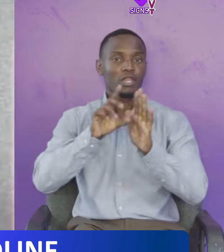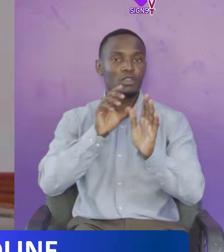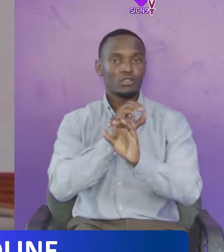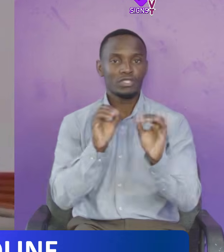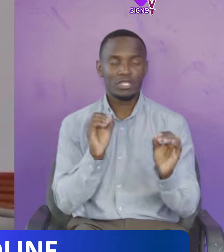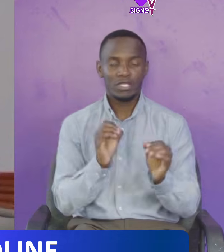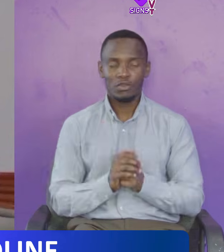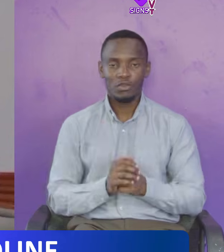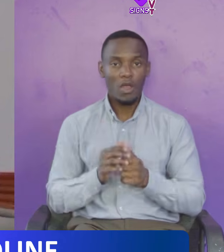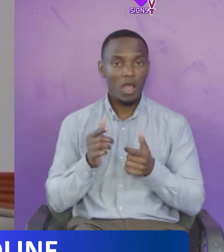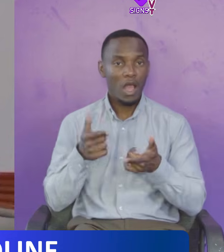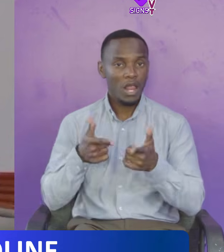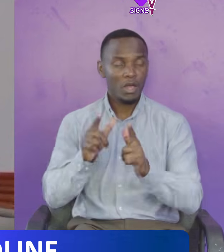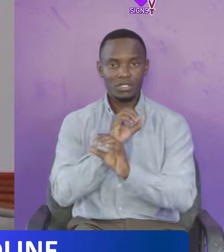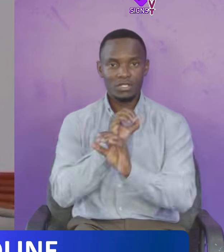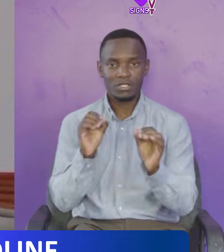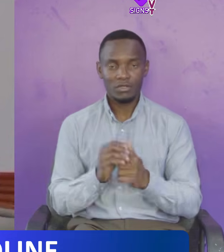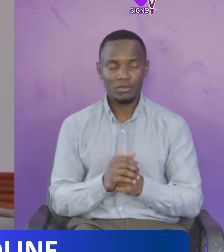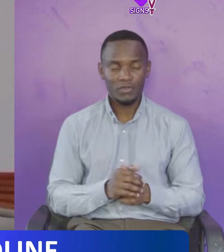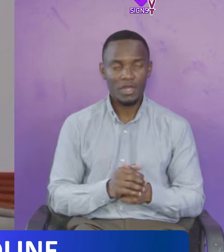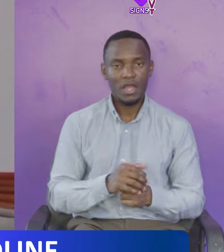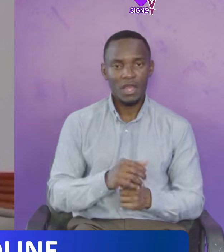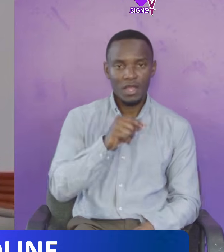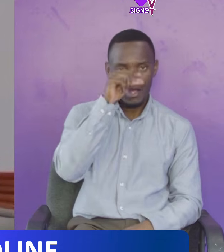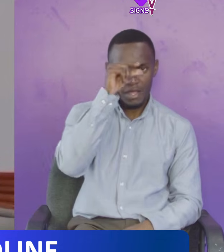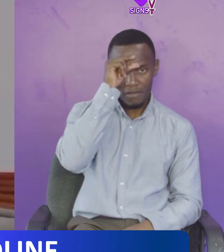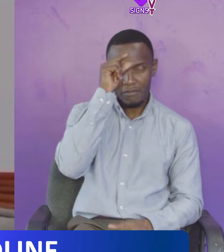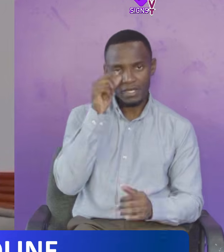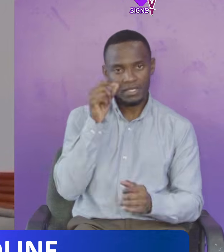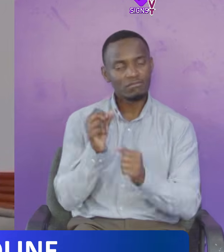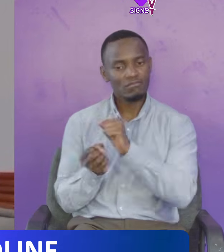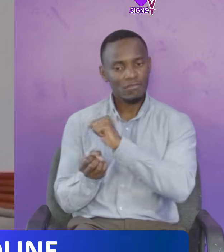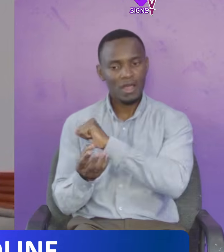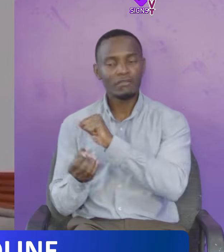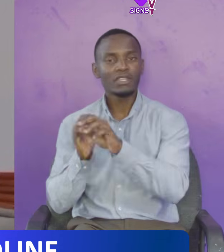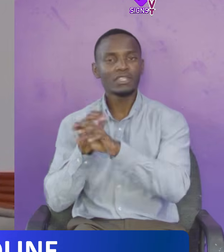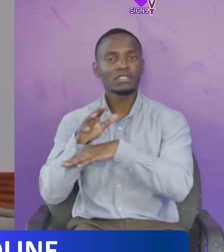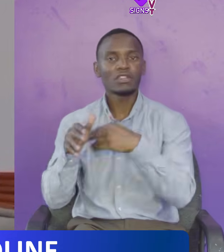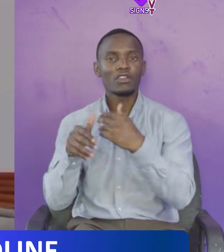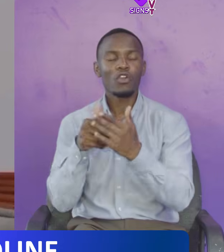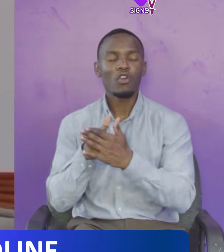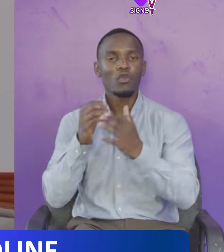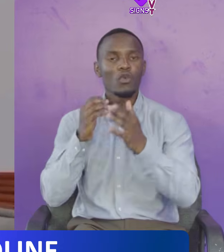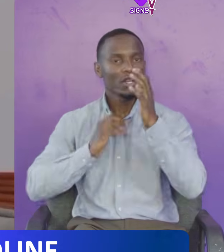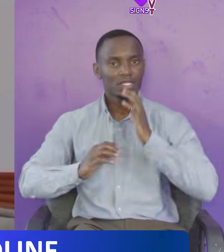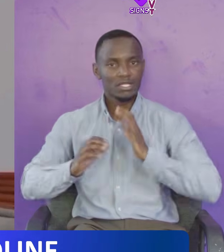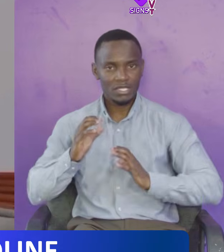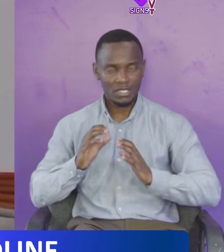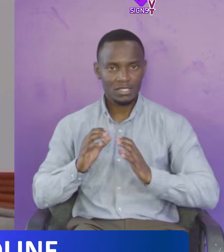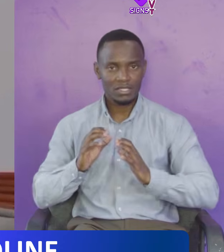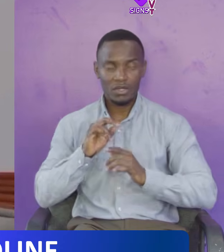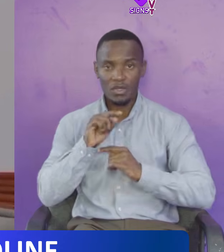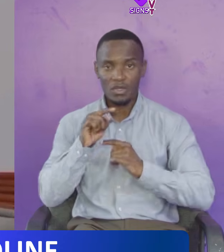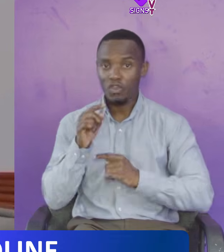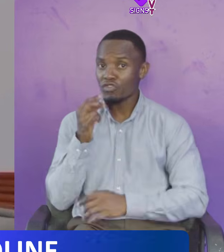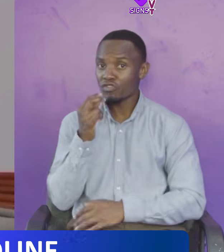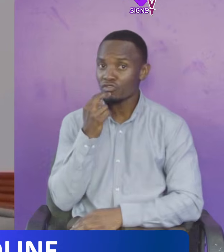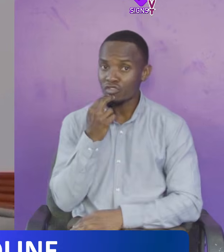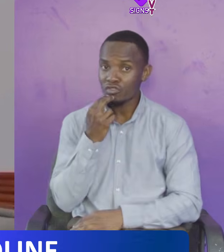hayaruhusiwi. Serikali inawashauri wananchi wote ambao tarehe 9 Disemba 2025 hawatakuwa na